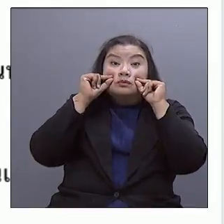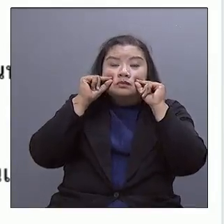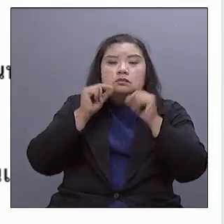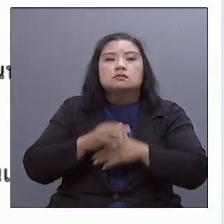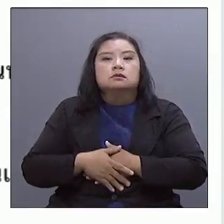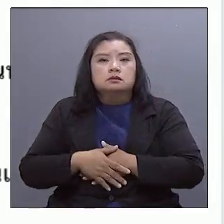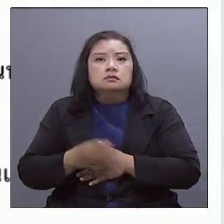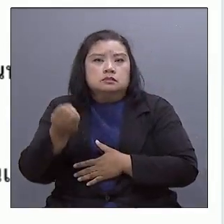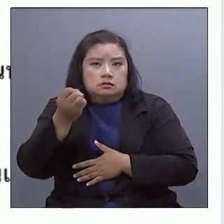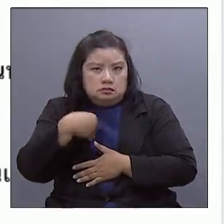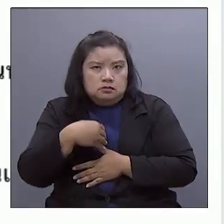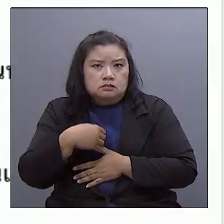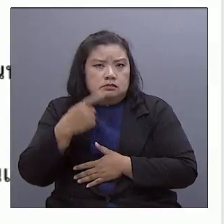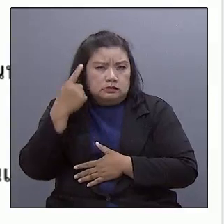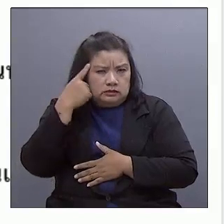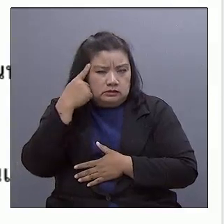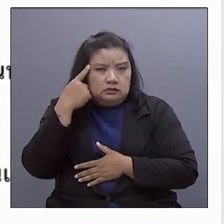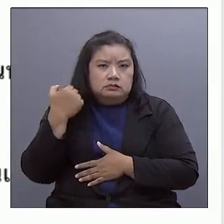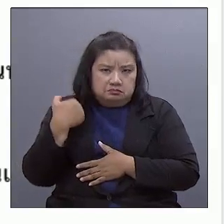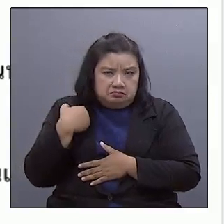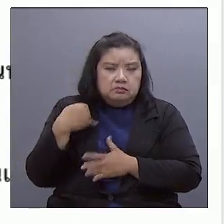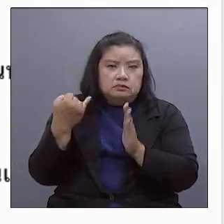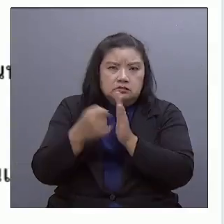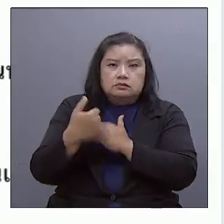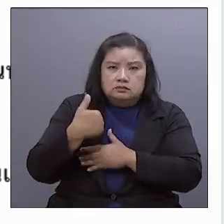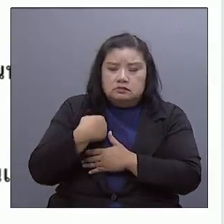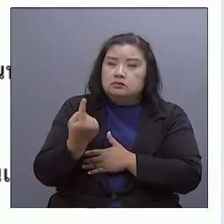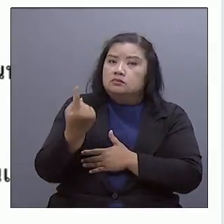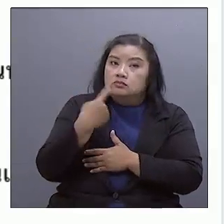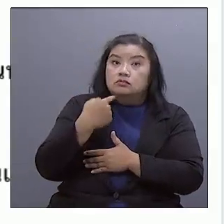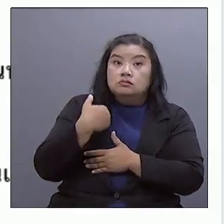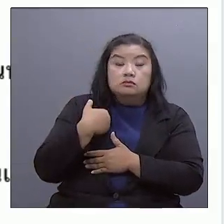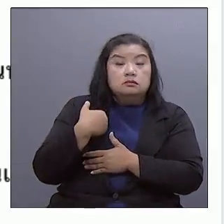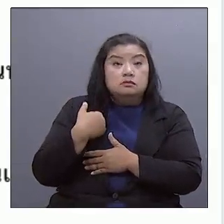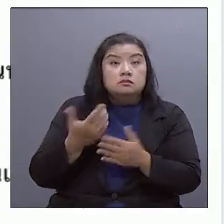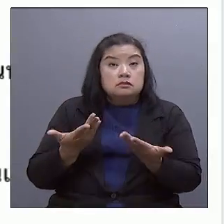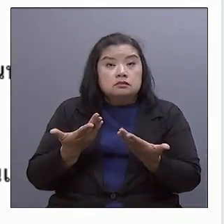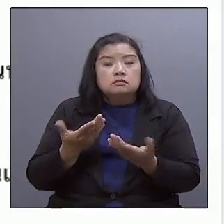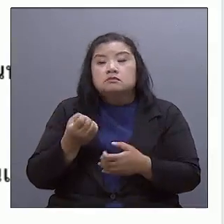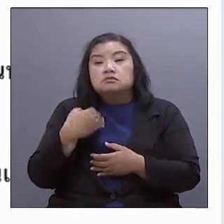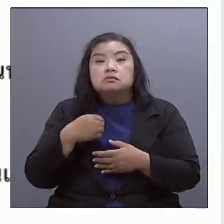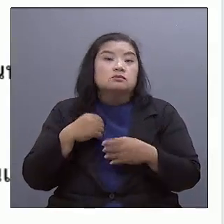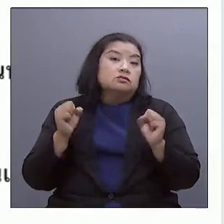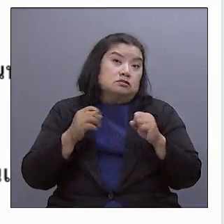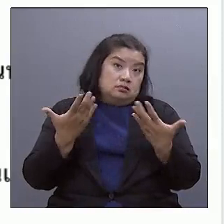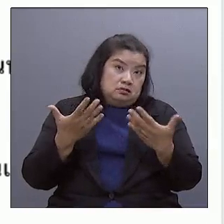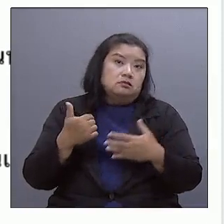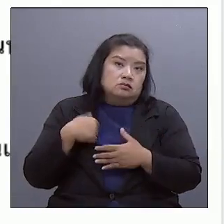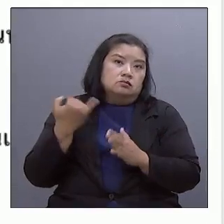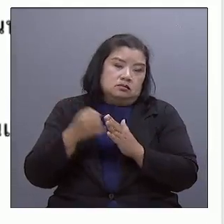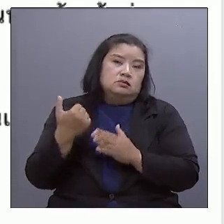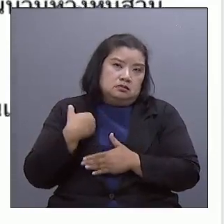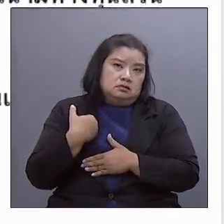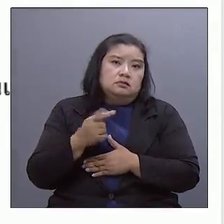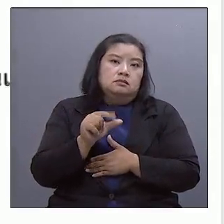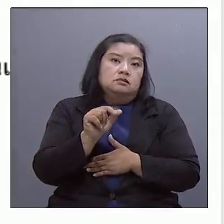อ่ะนะคะว่าน่าจะโดนดำเนินคดีก็บอกมาเลยบอกไม่กลัวค่ะตอนนี้มี 21คดีอยู่ใน